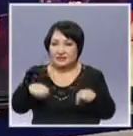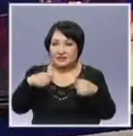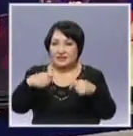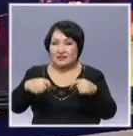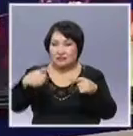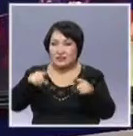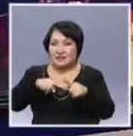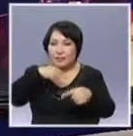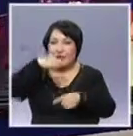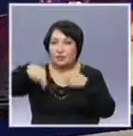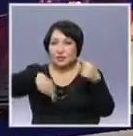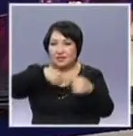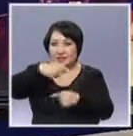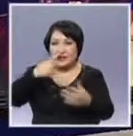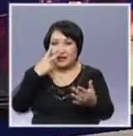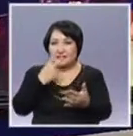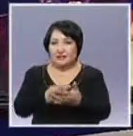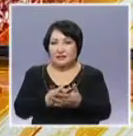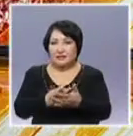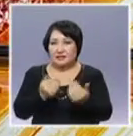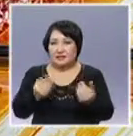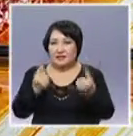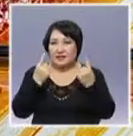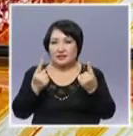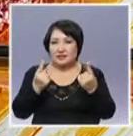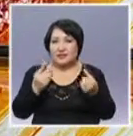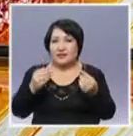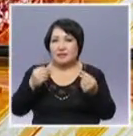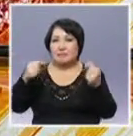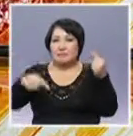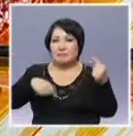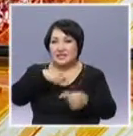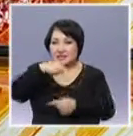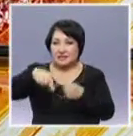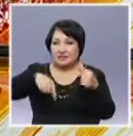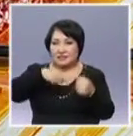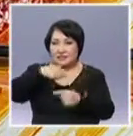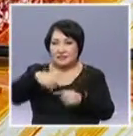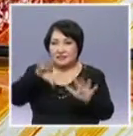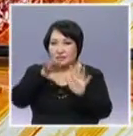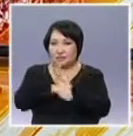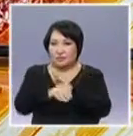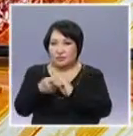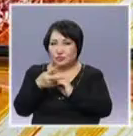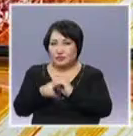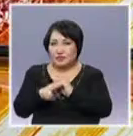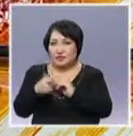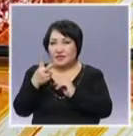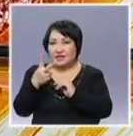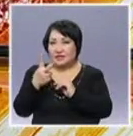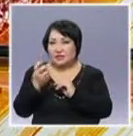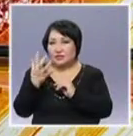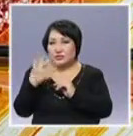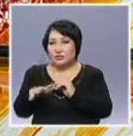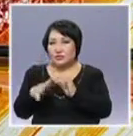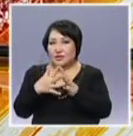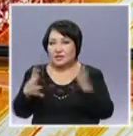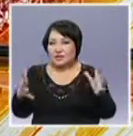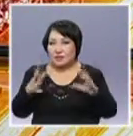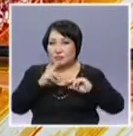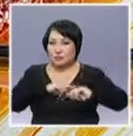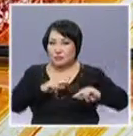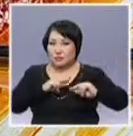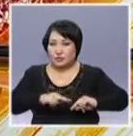қазір ең ірі бизнеске жату үшін 250-ден астам жұмыскерің болу керек.